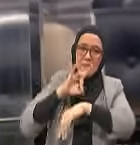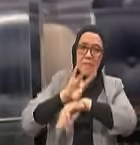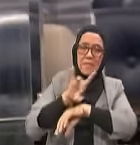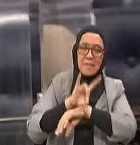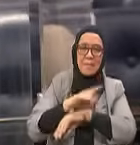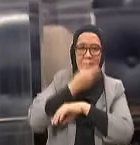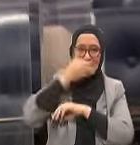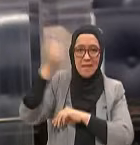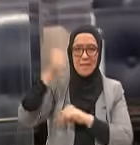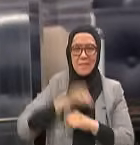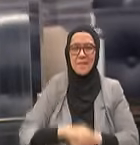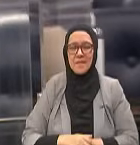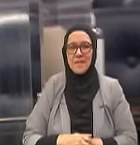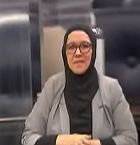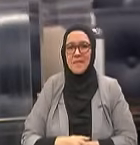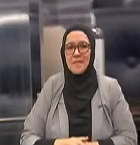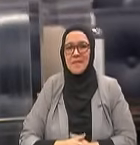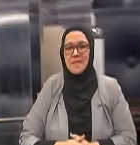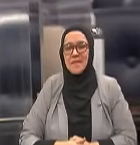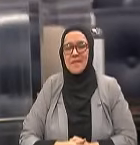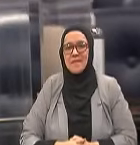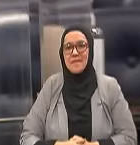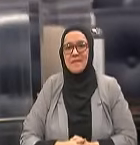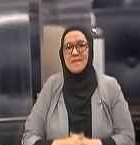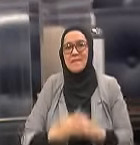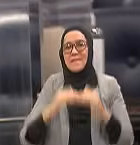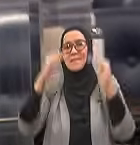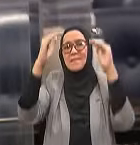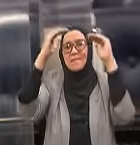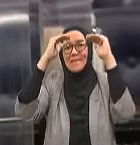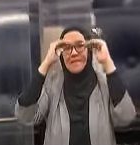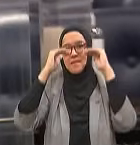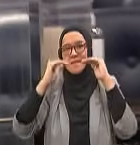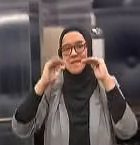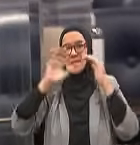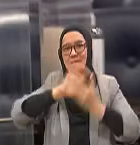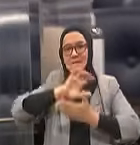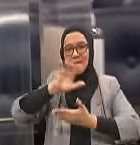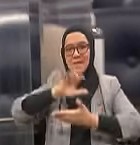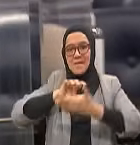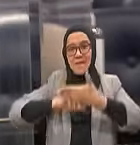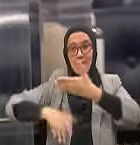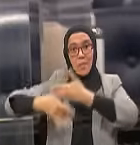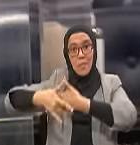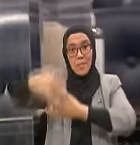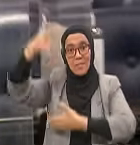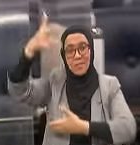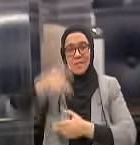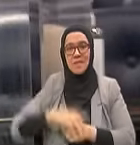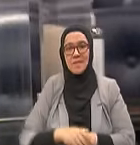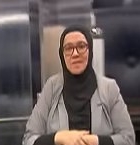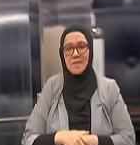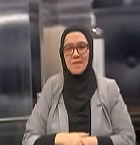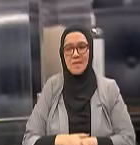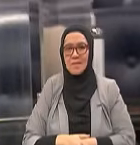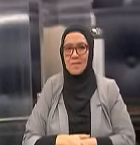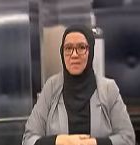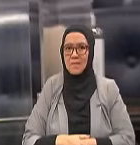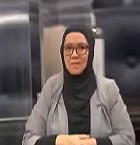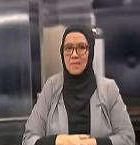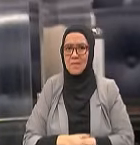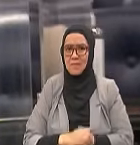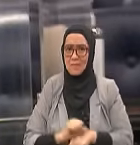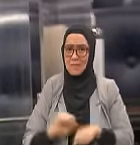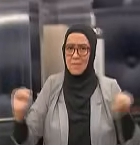lebih baik lo menggunakan langkah awalnya Hai cewek dalam DJ kan